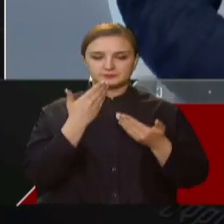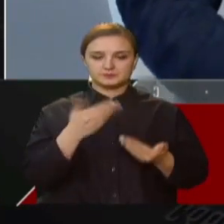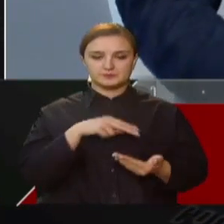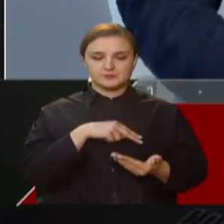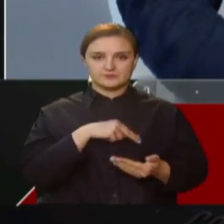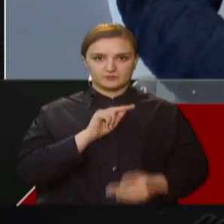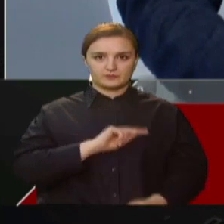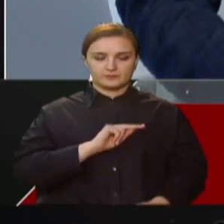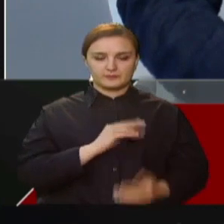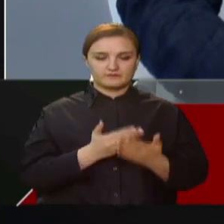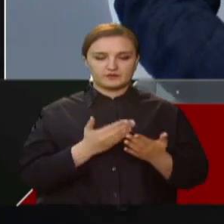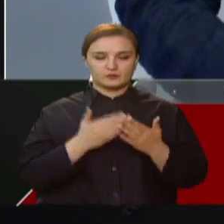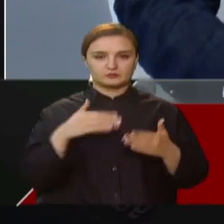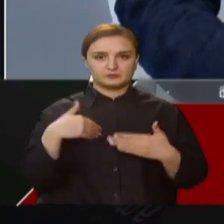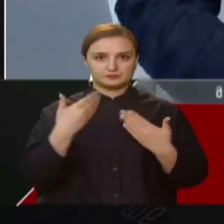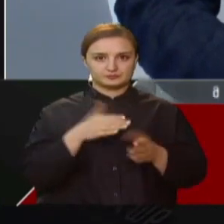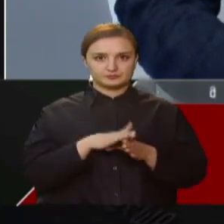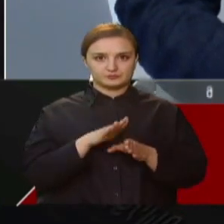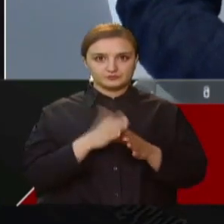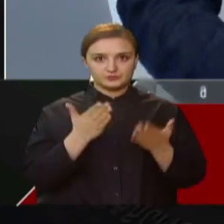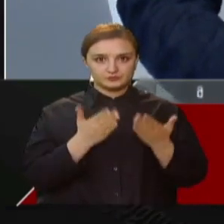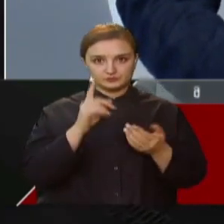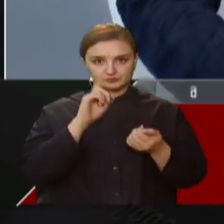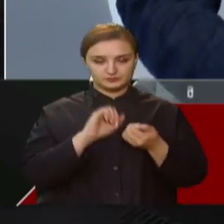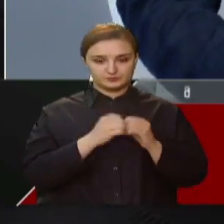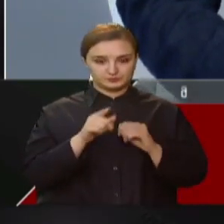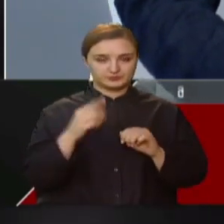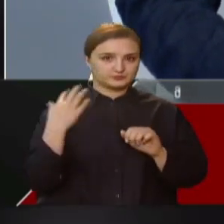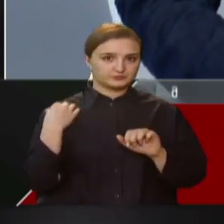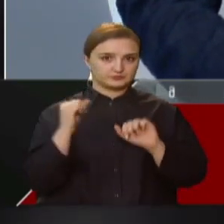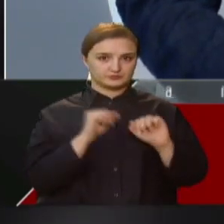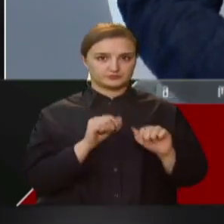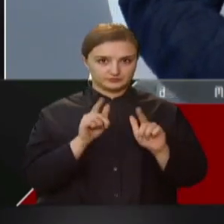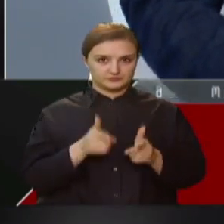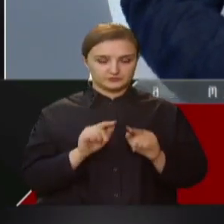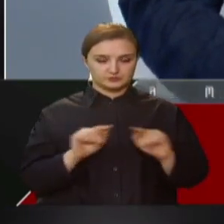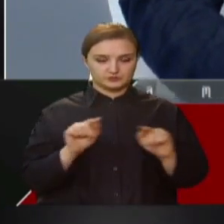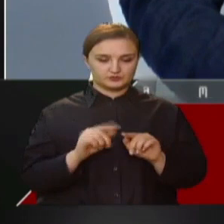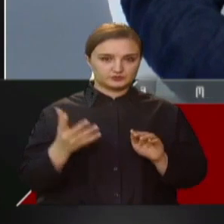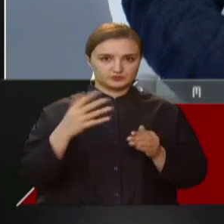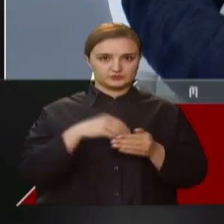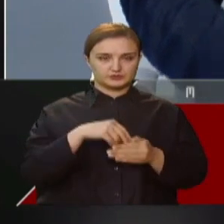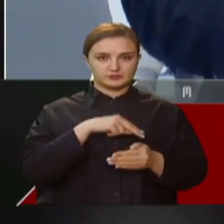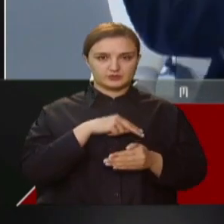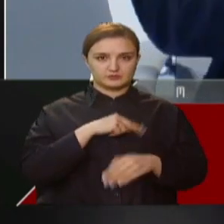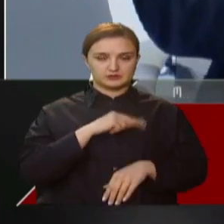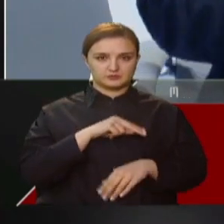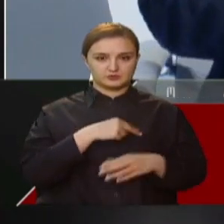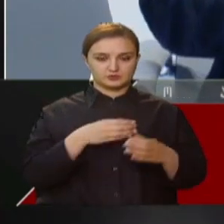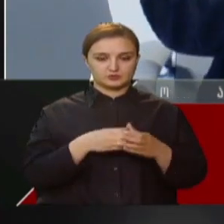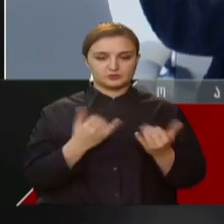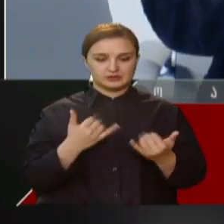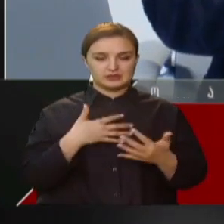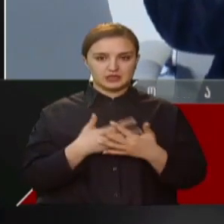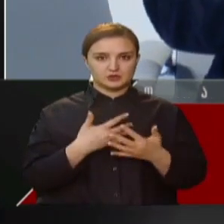ამ რეკომენდაციების შესრულებაზე. Თუ სწორად მახსოვთ, თქვენ მომხრე იყავით, რომ ოპოზიციური პარტიები ჩართული იყვნენ ამ საპარლამენტო სამუშაო ჯგუფებში. Დღეს